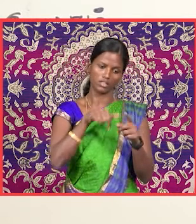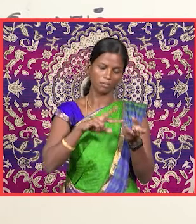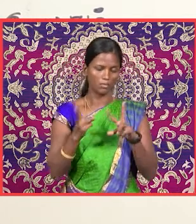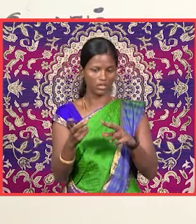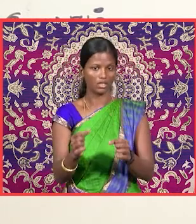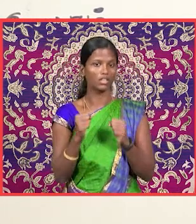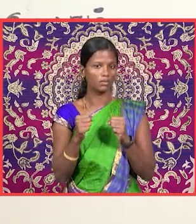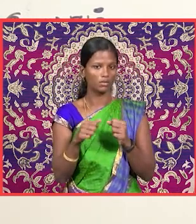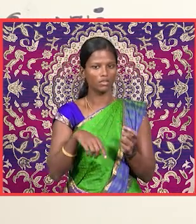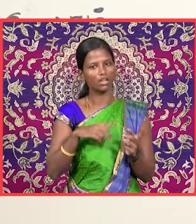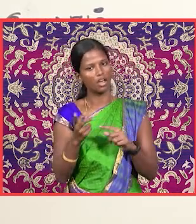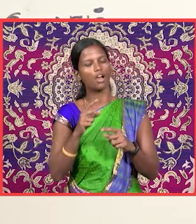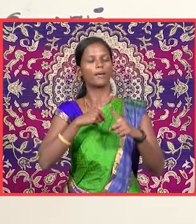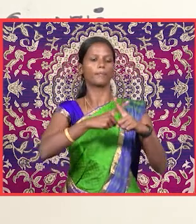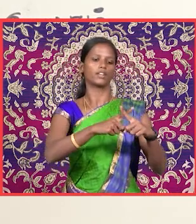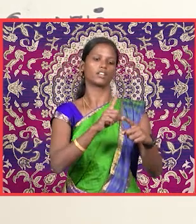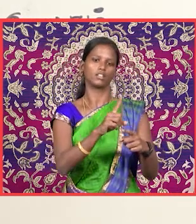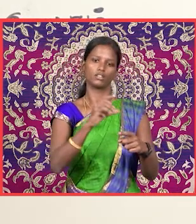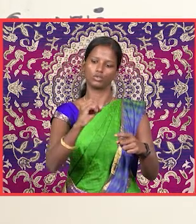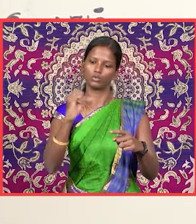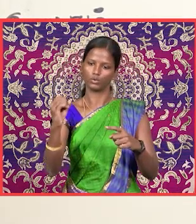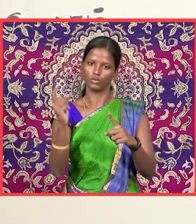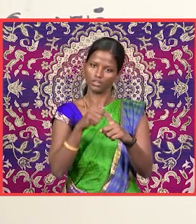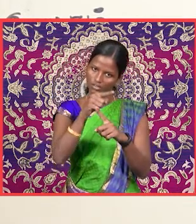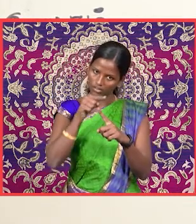சதவீதம் கண்டுபிடிக்கணும்னு நம்ம என்ன பண்ணுவோம், 100 பெருக்கி எழுதுவோம்.